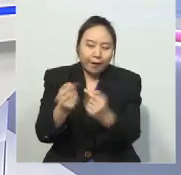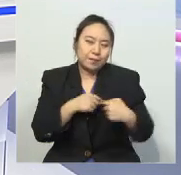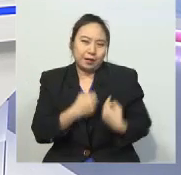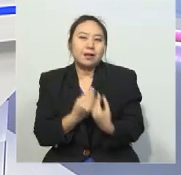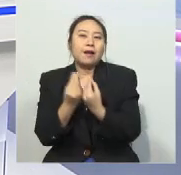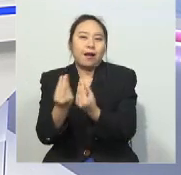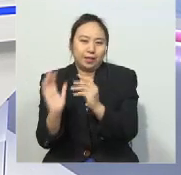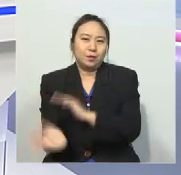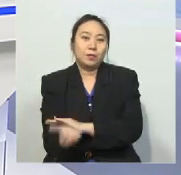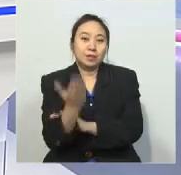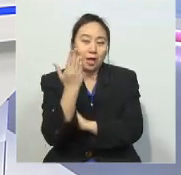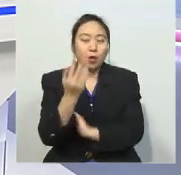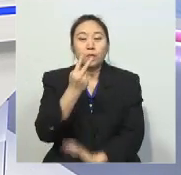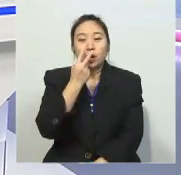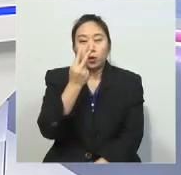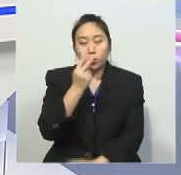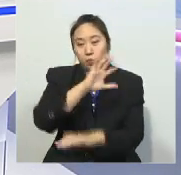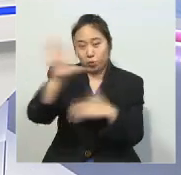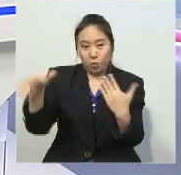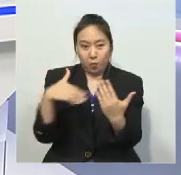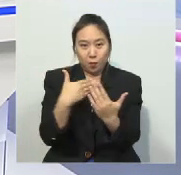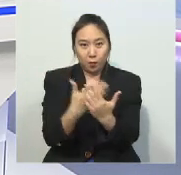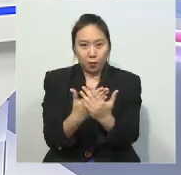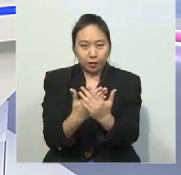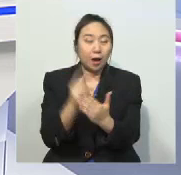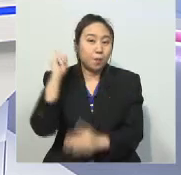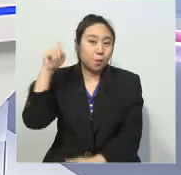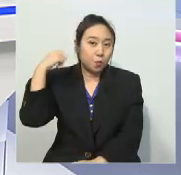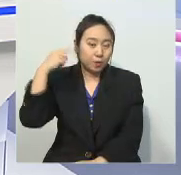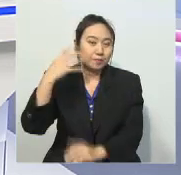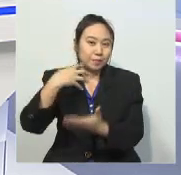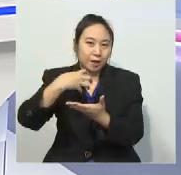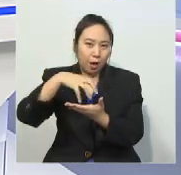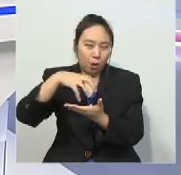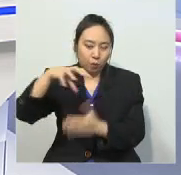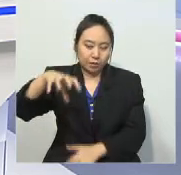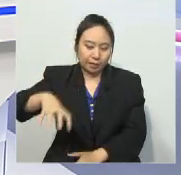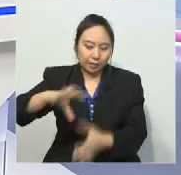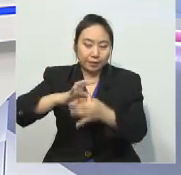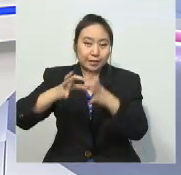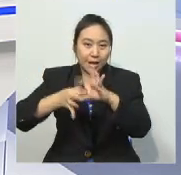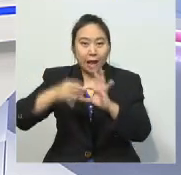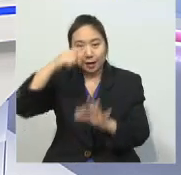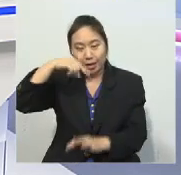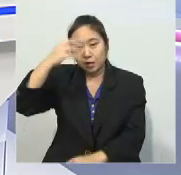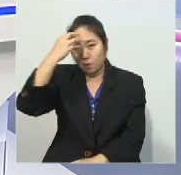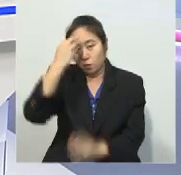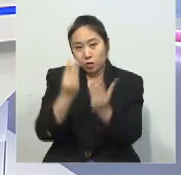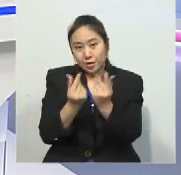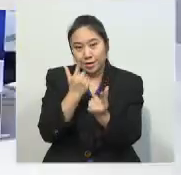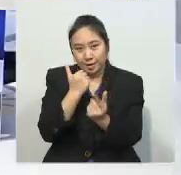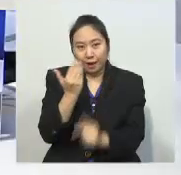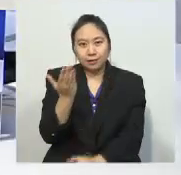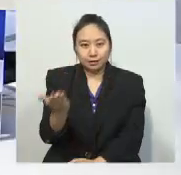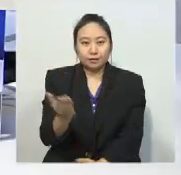ซะมากกว่าสำหรับในช่วงเช้าที่ผ่านมาดูบรรยากาศภาพรวมทั้งหมดเลยนะครับกับคุณโสรดาเข็มเจริญครับรายงานจากสนามกีฬาไทยญี่ปุ่นดินแดงคุณโสรด